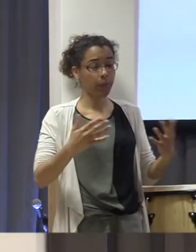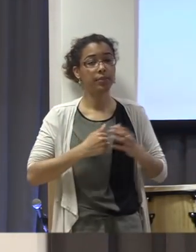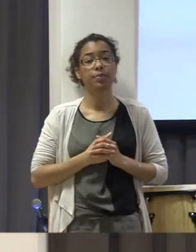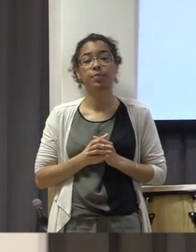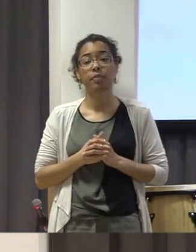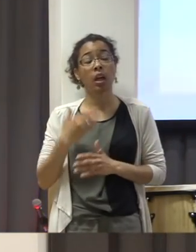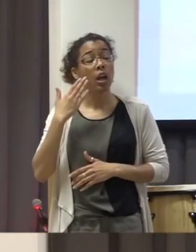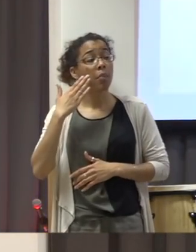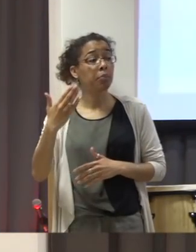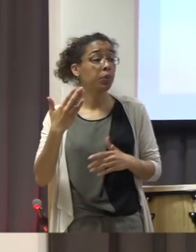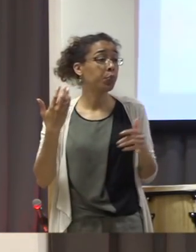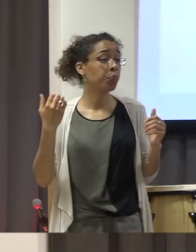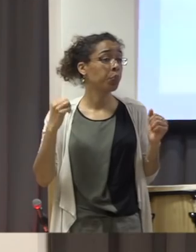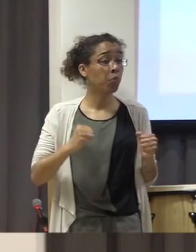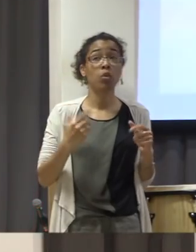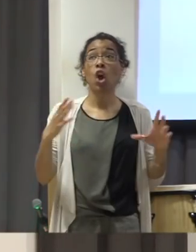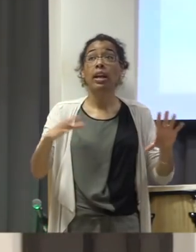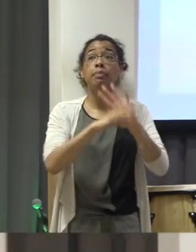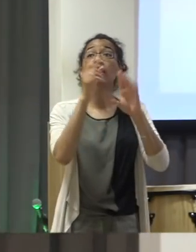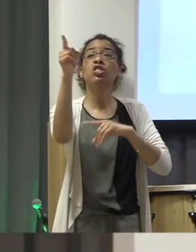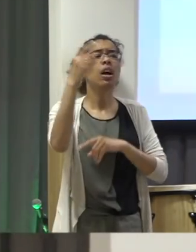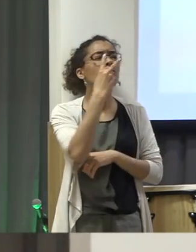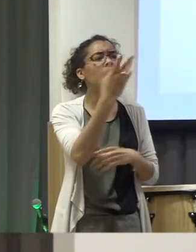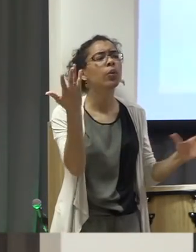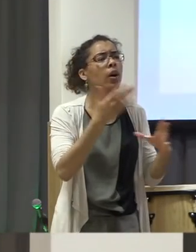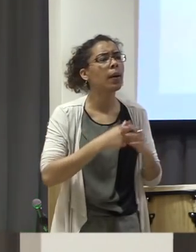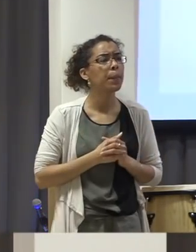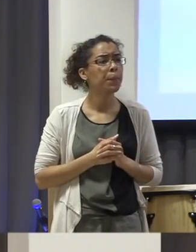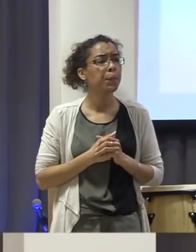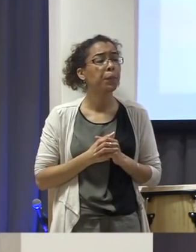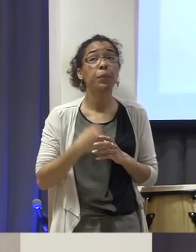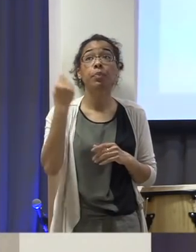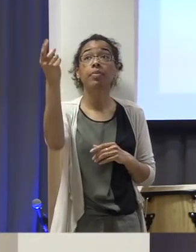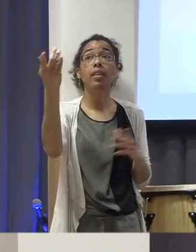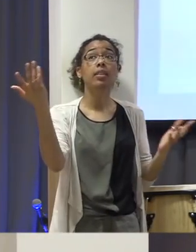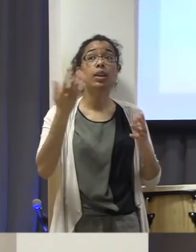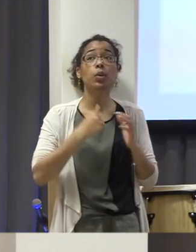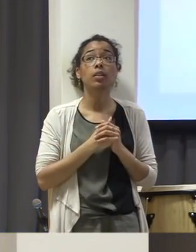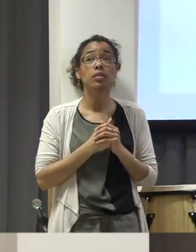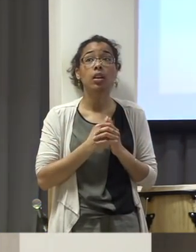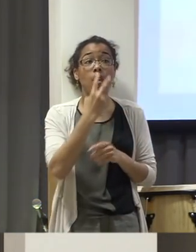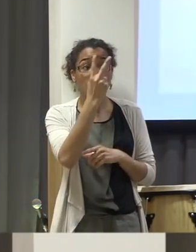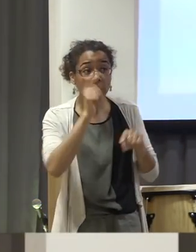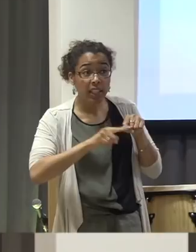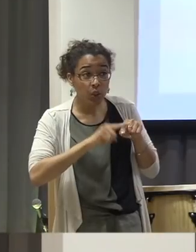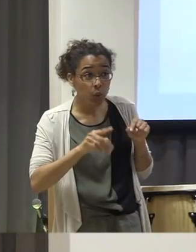nous pouvons voir cette image, qu'est-ce que vous voyez? Il s'agit... Est-ce que vous voyez quelque